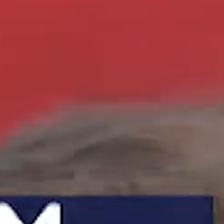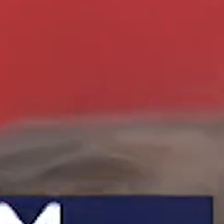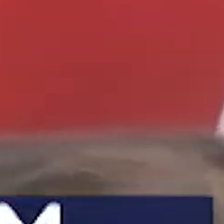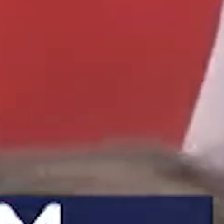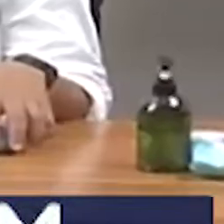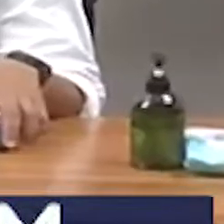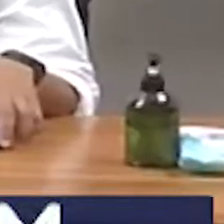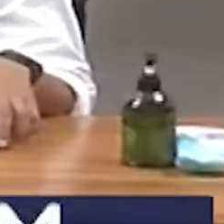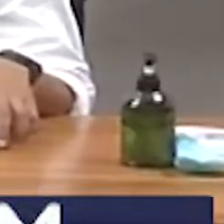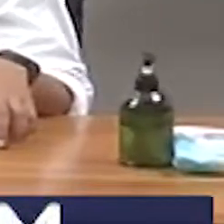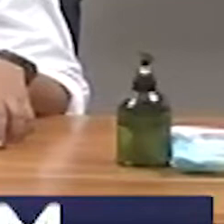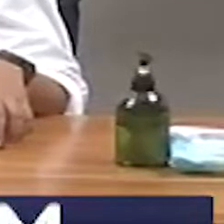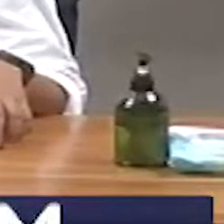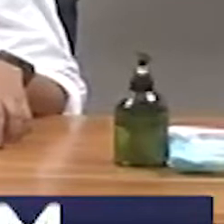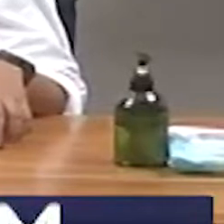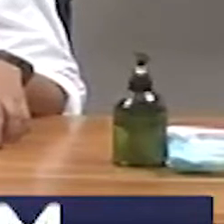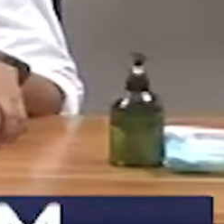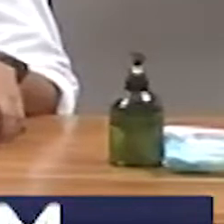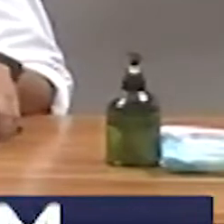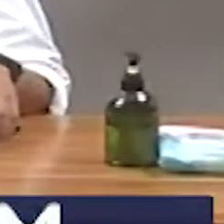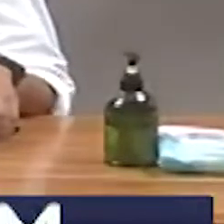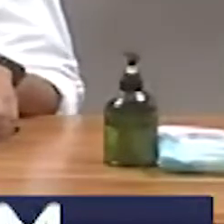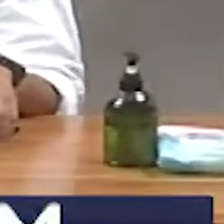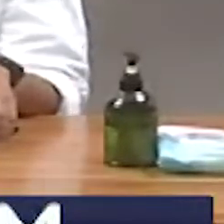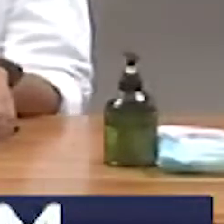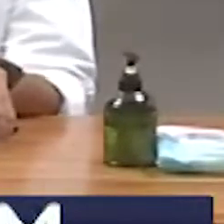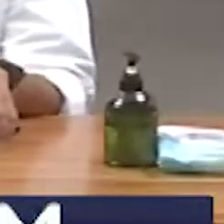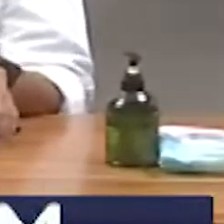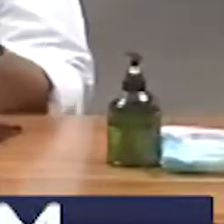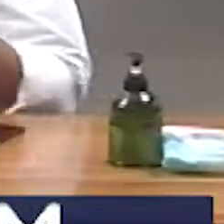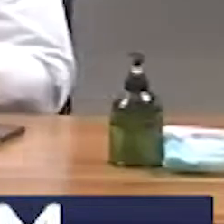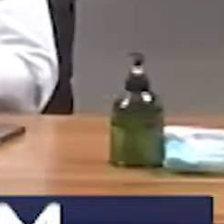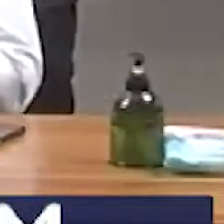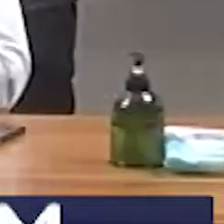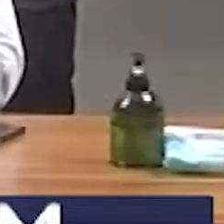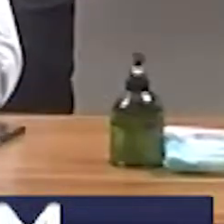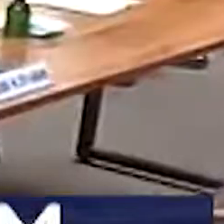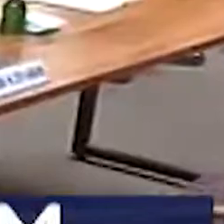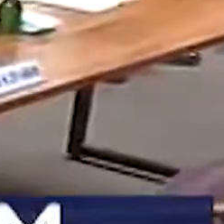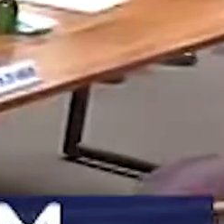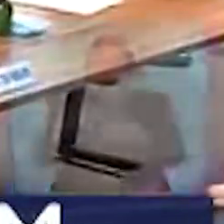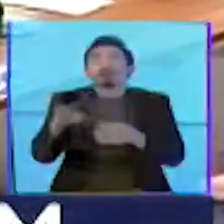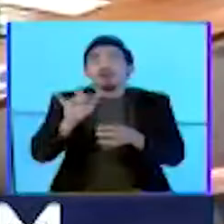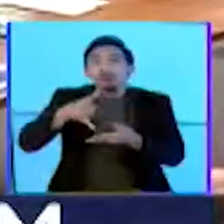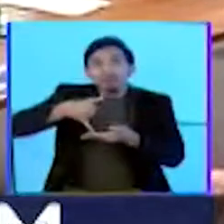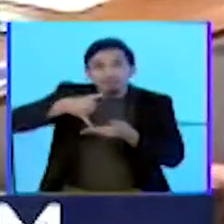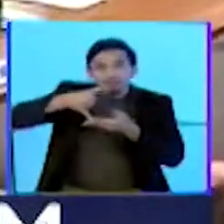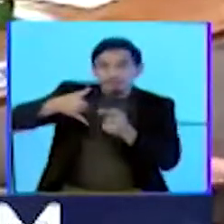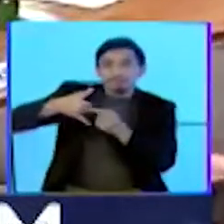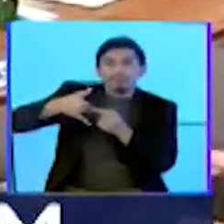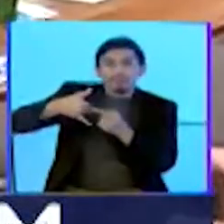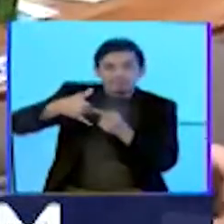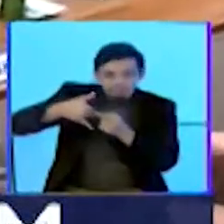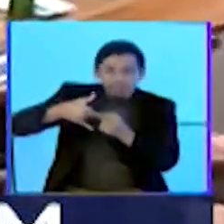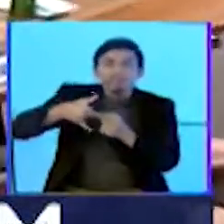tas Reza di polisi kemudian menggeledah rumah Penyanyi berusia 45 tahun ini dan menemukan barang bukti yakni alat